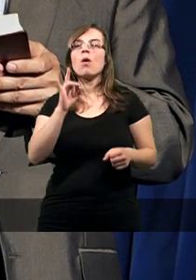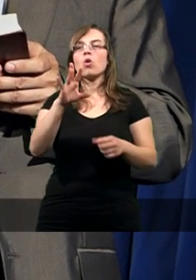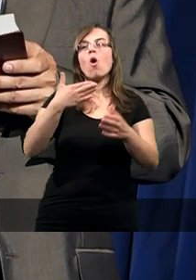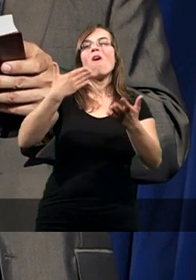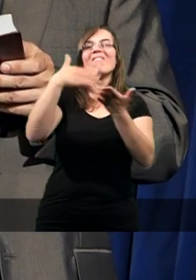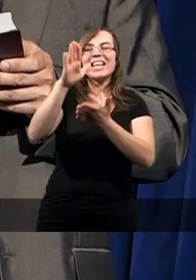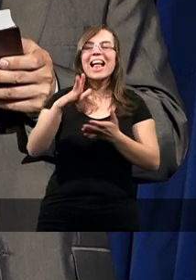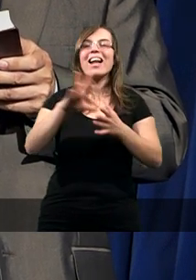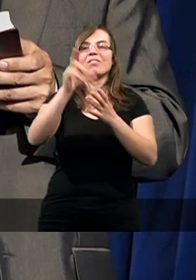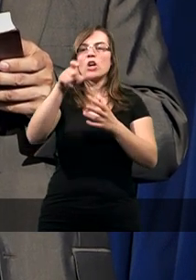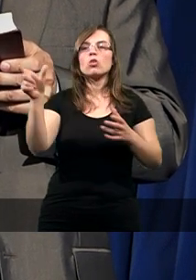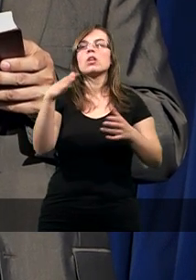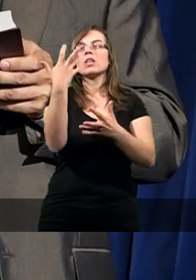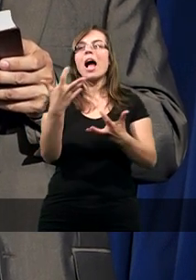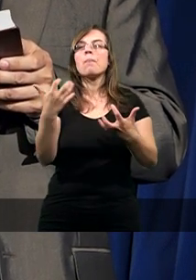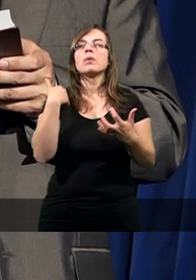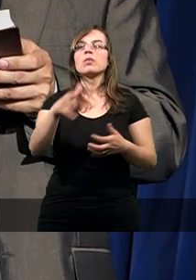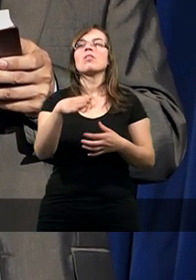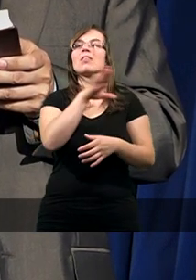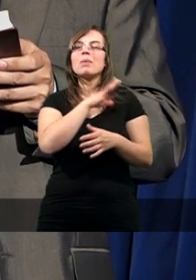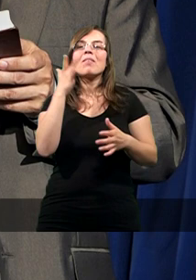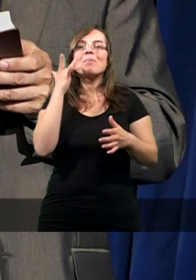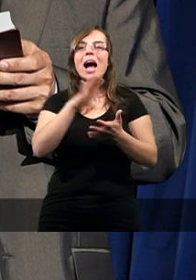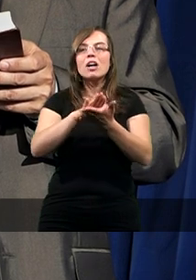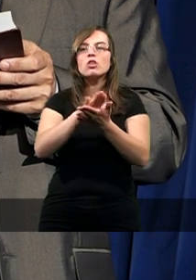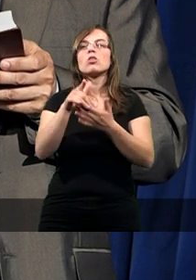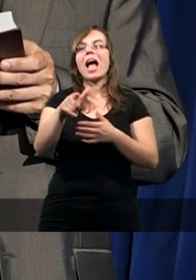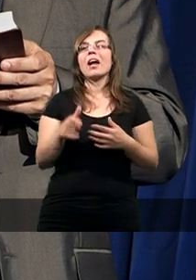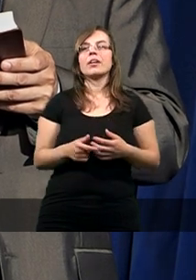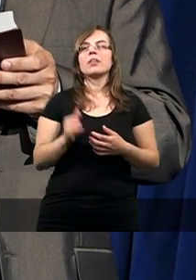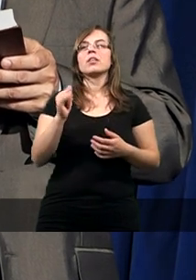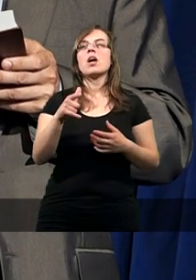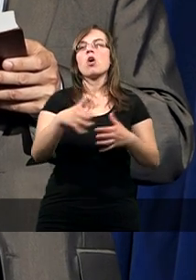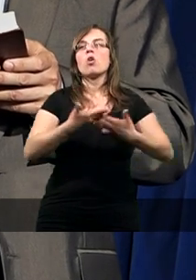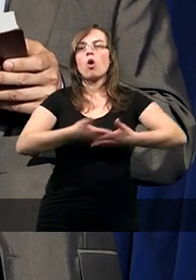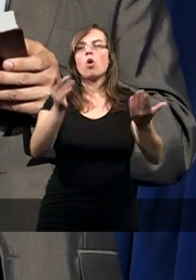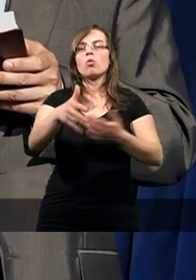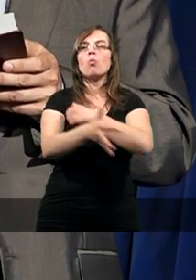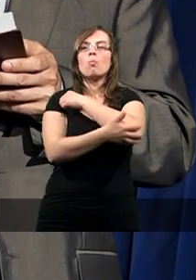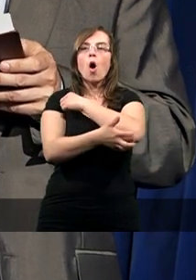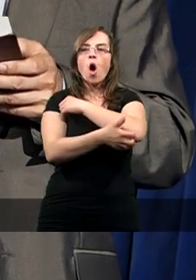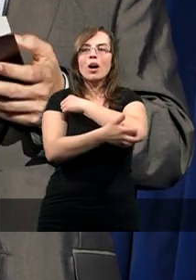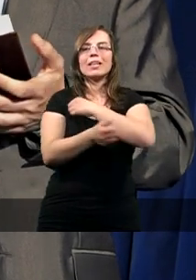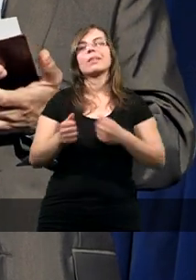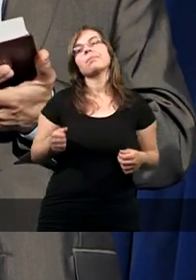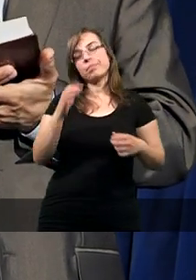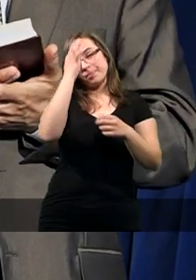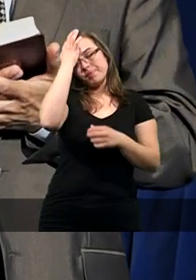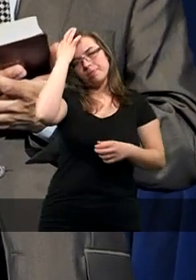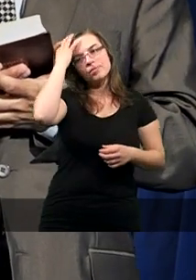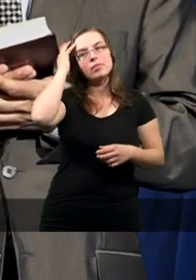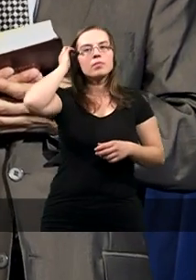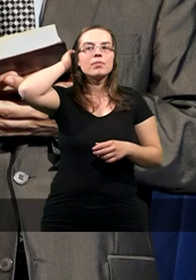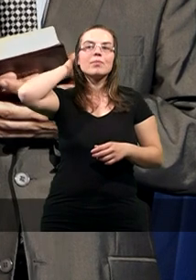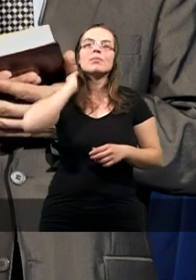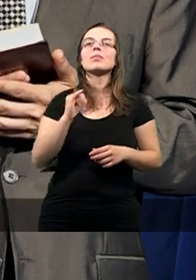go wydać, rzekł, czemu nie sprzedano tej wonnej maści za 300 denarów i nie rozdano ubogim? As a treasure, I don't